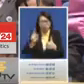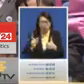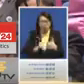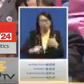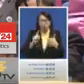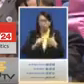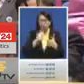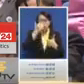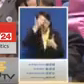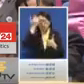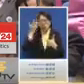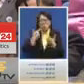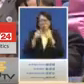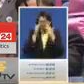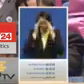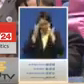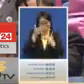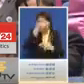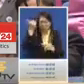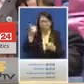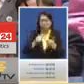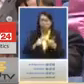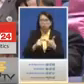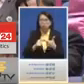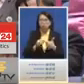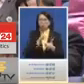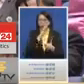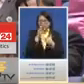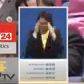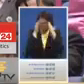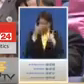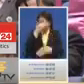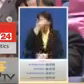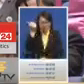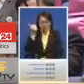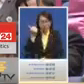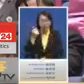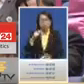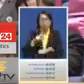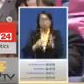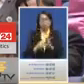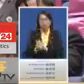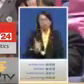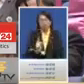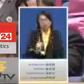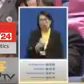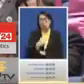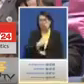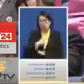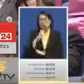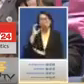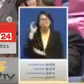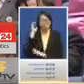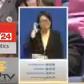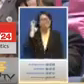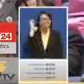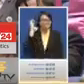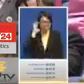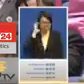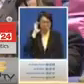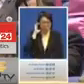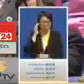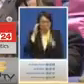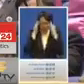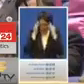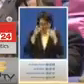องไม่ลืมแต่จะจงใจถ้าจงใจนี่เกิดอะไรขึ้นผมเชื่อว่าไงครับเชื่อว่าจง